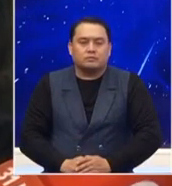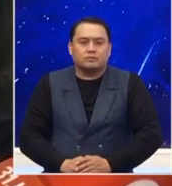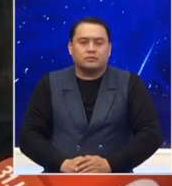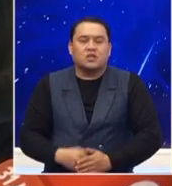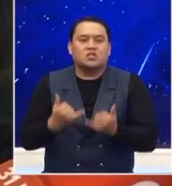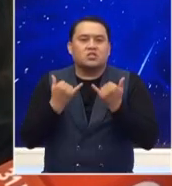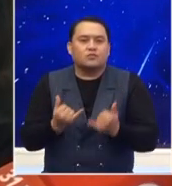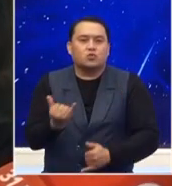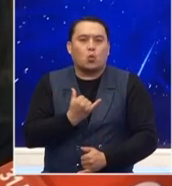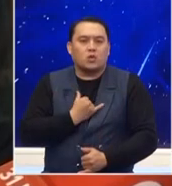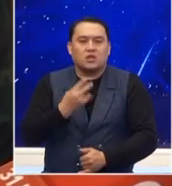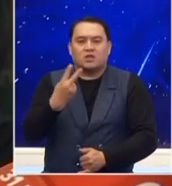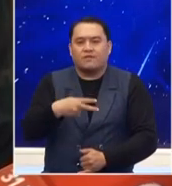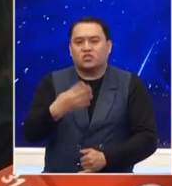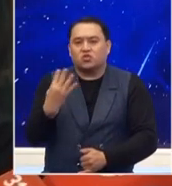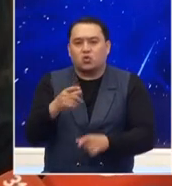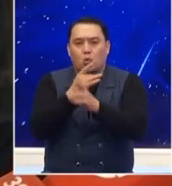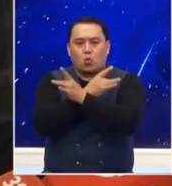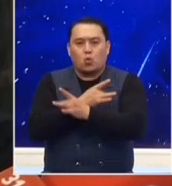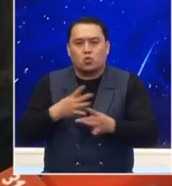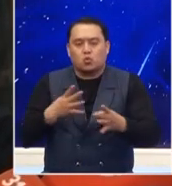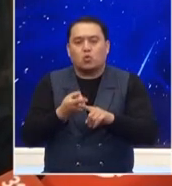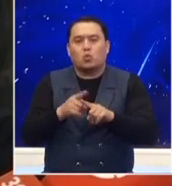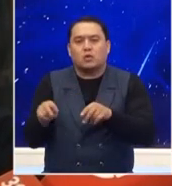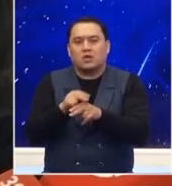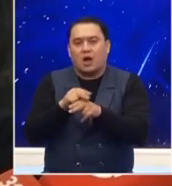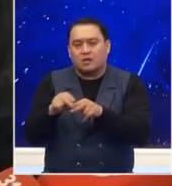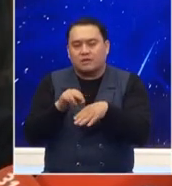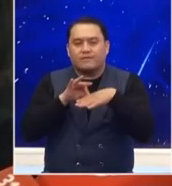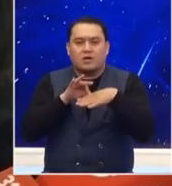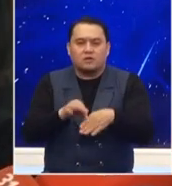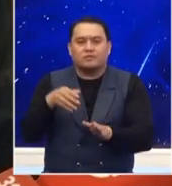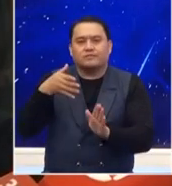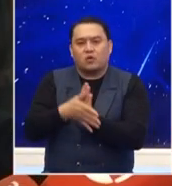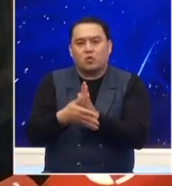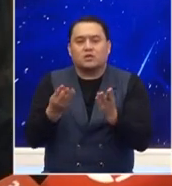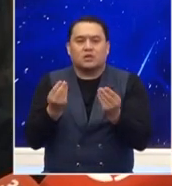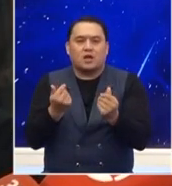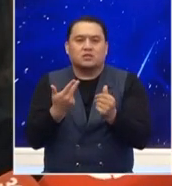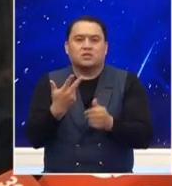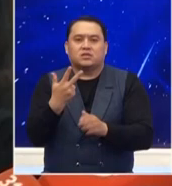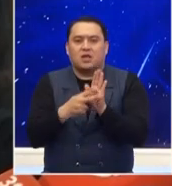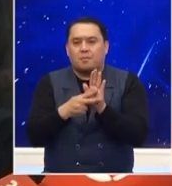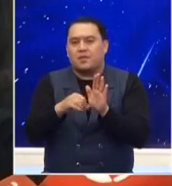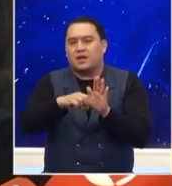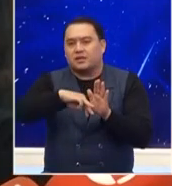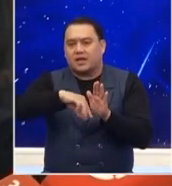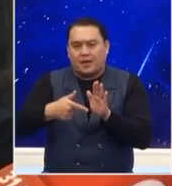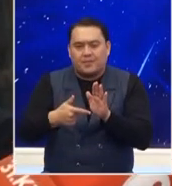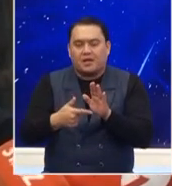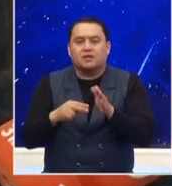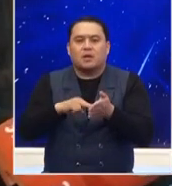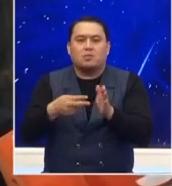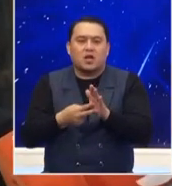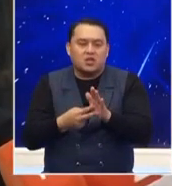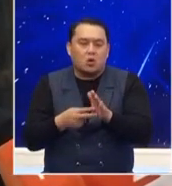На сегодняшний день 24 объекта культуры отремонтированы. В общей сложности на это затрачено порядка 7 миллиардов тенге. На следующий год